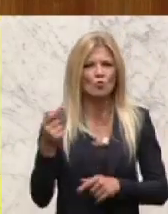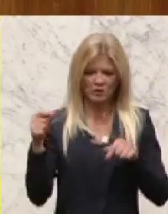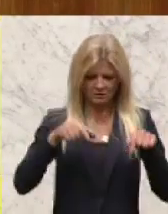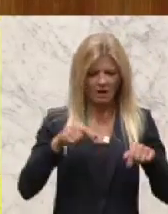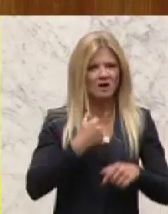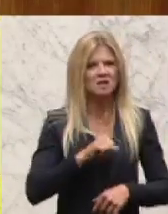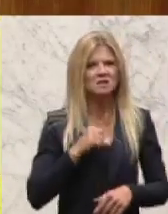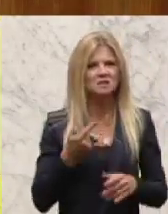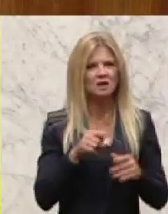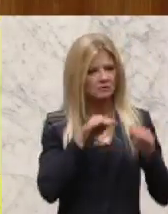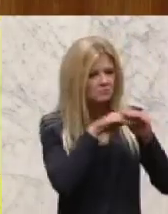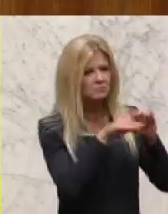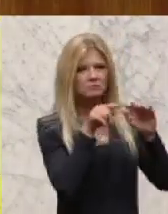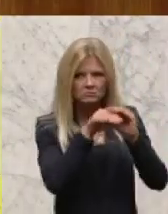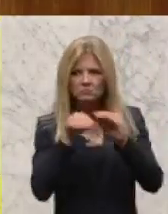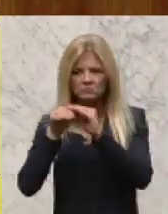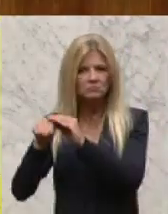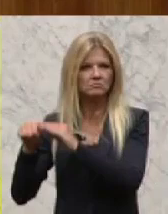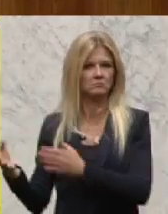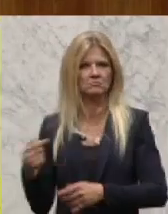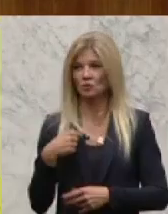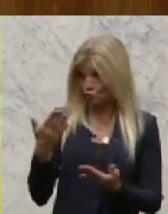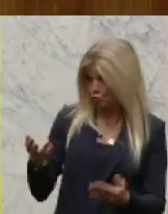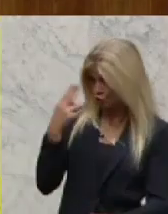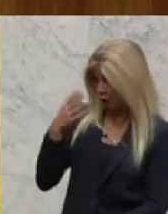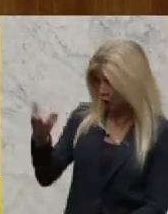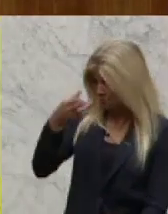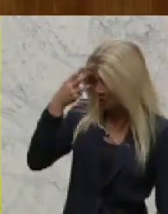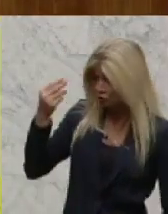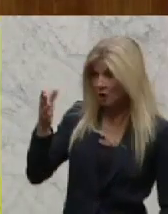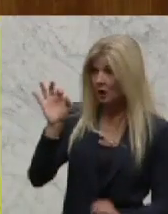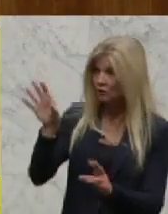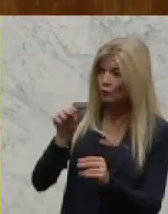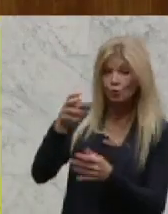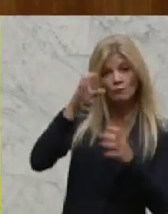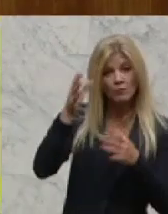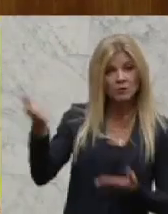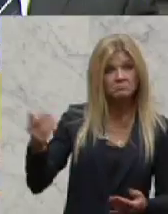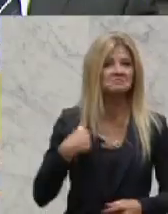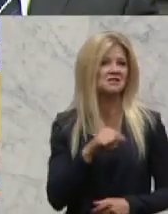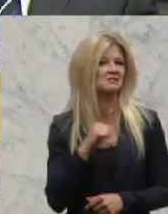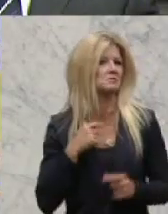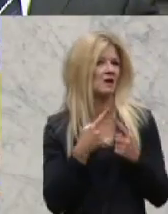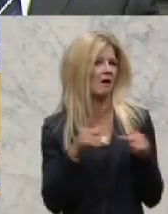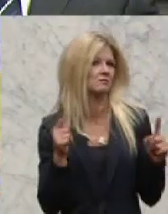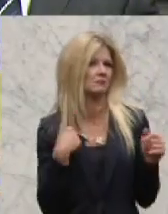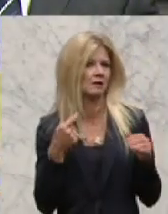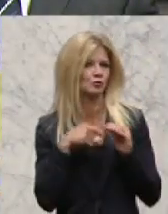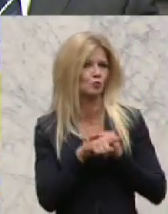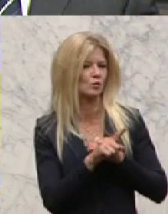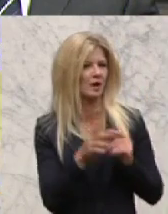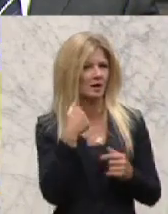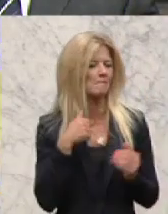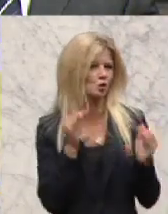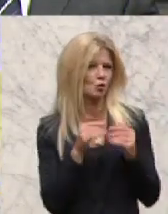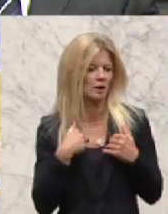wirklich die Humanität der ÖVP aus, was man dann sieht. Ich habe einen ganz anderen persönlichen Zugang dazu. Was mich eigentlich wundert,